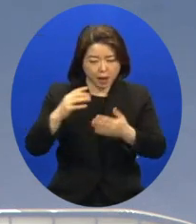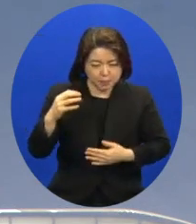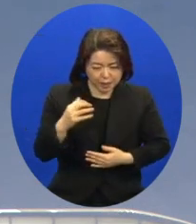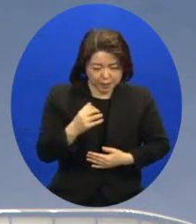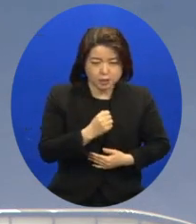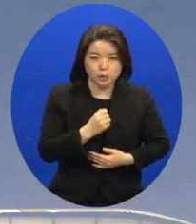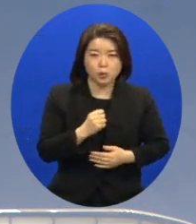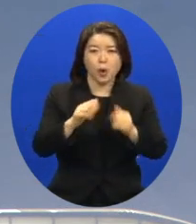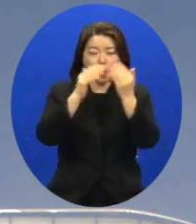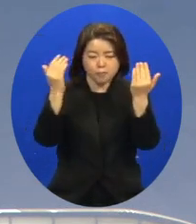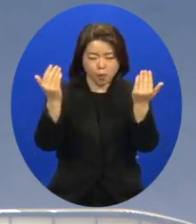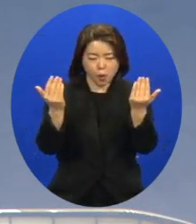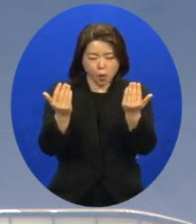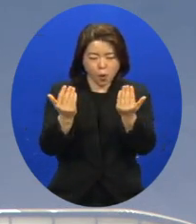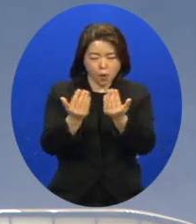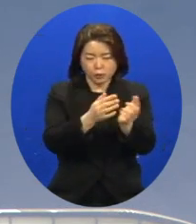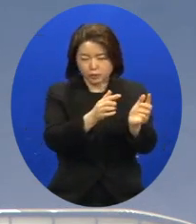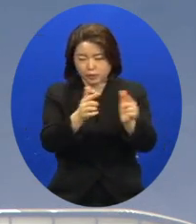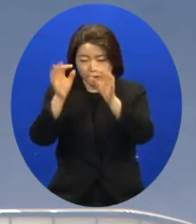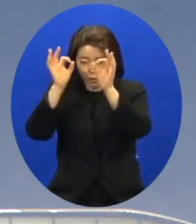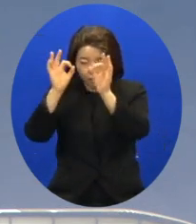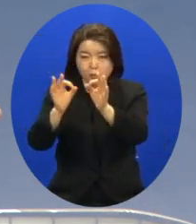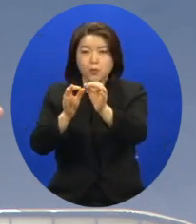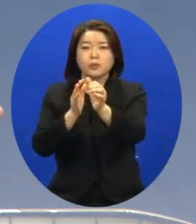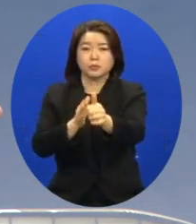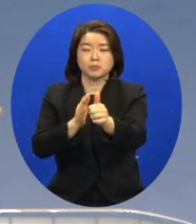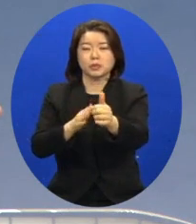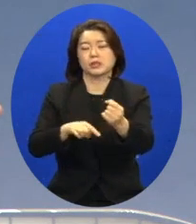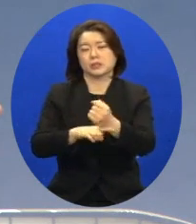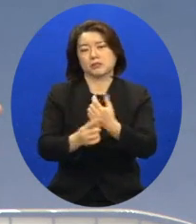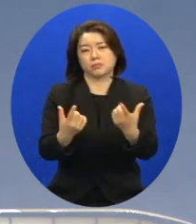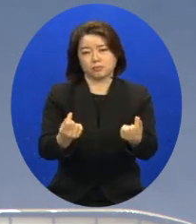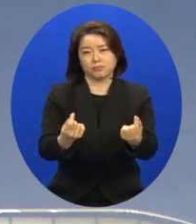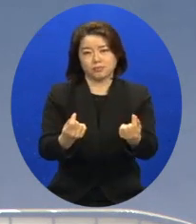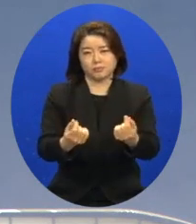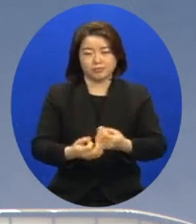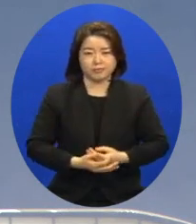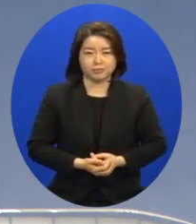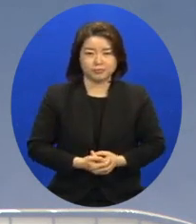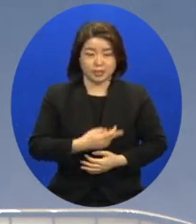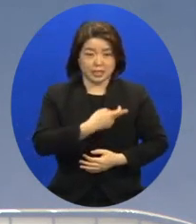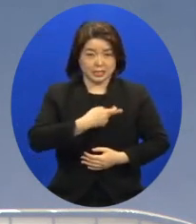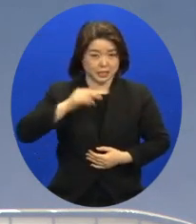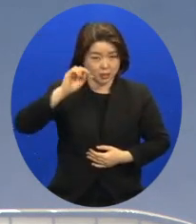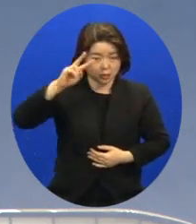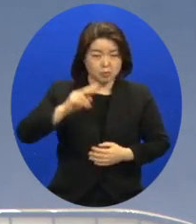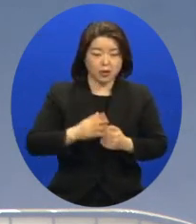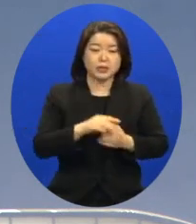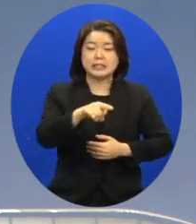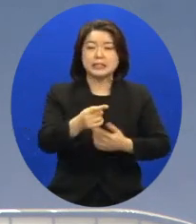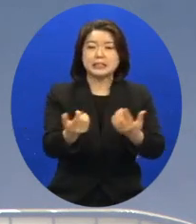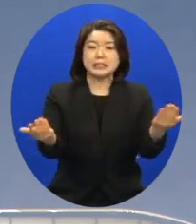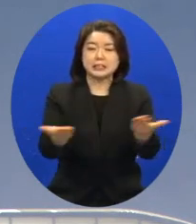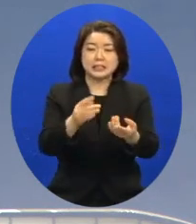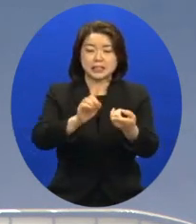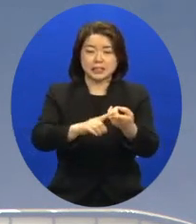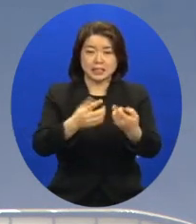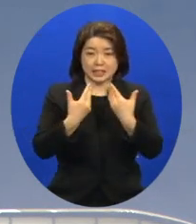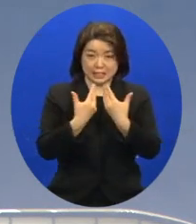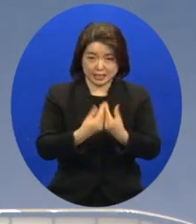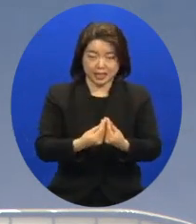품고 모든 것을 보십시오. 그런 의미인 거예요. 사도 바울이 그 일에 대한 예를